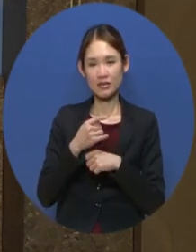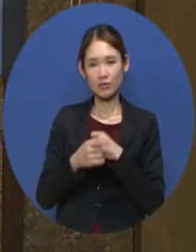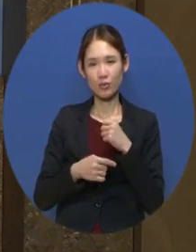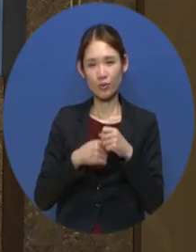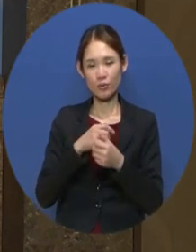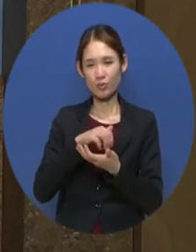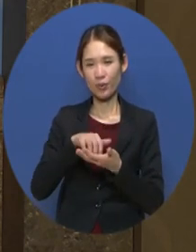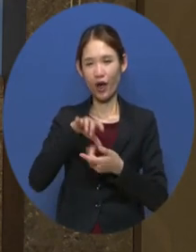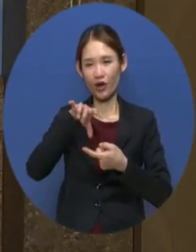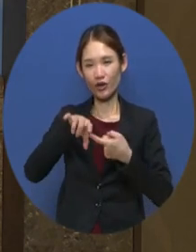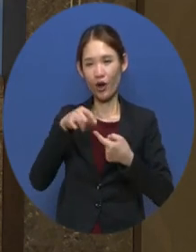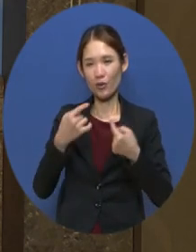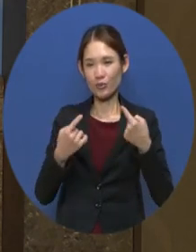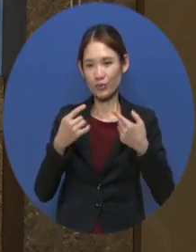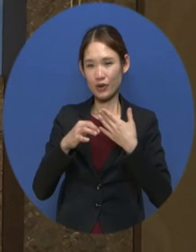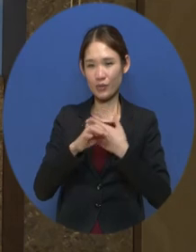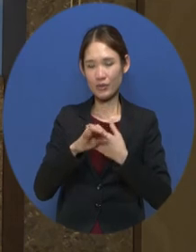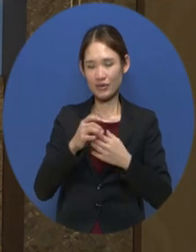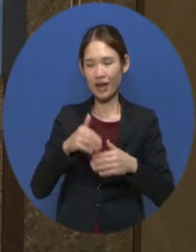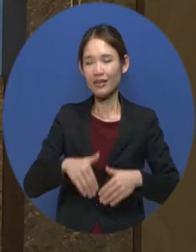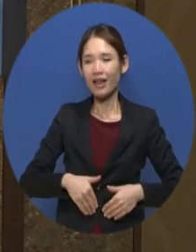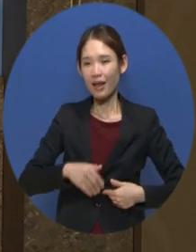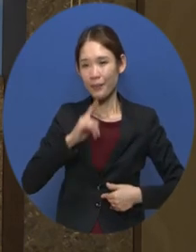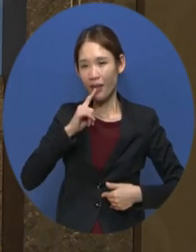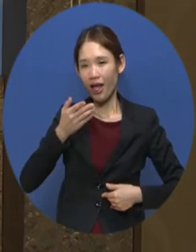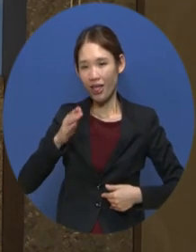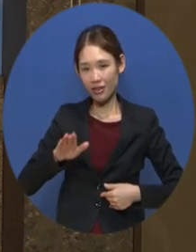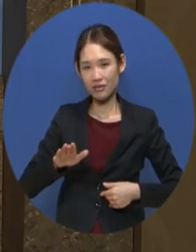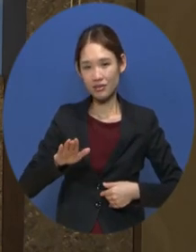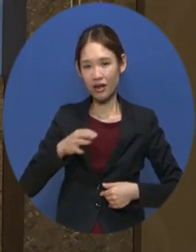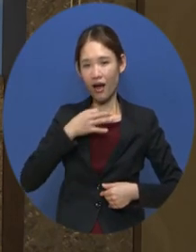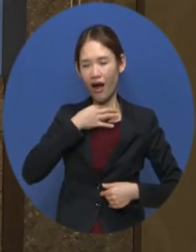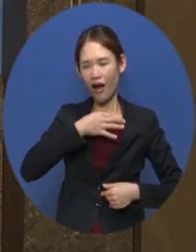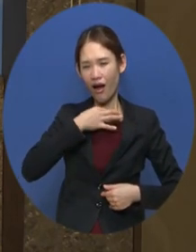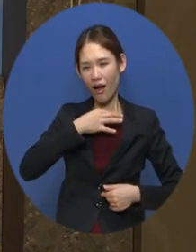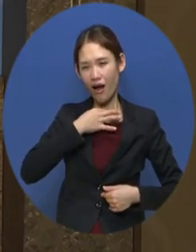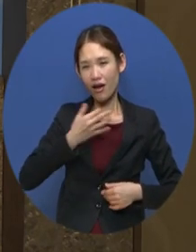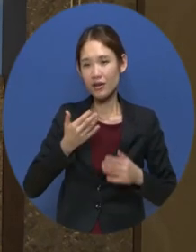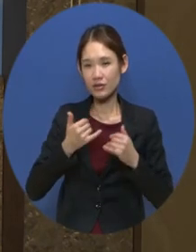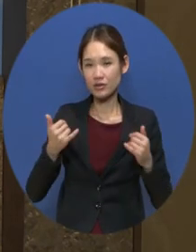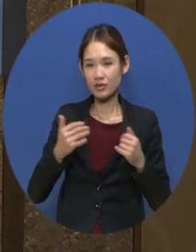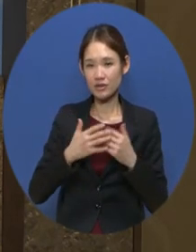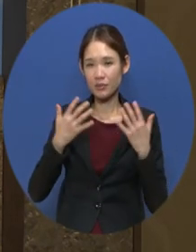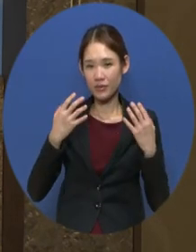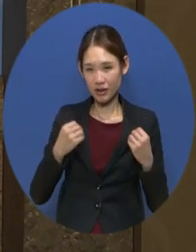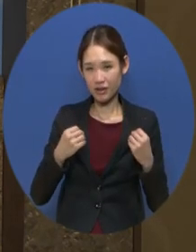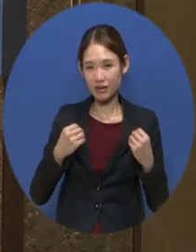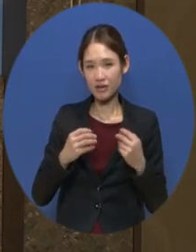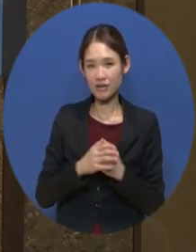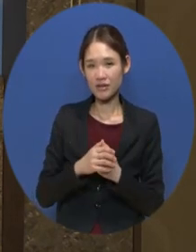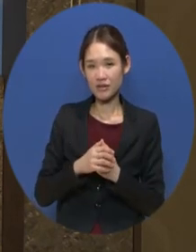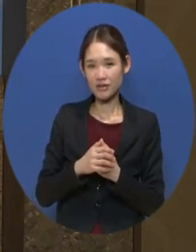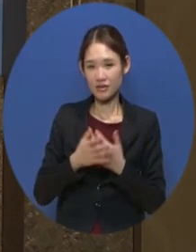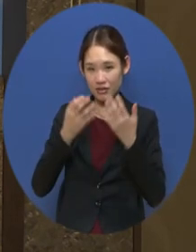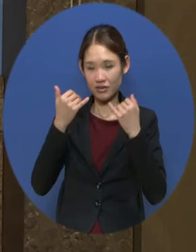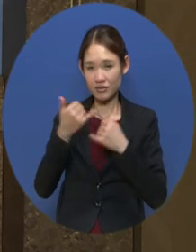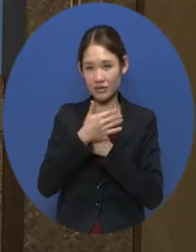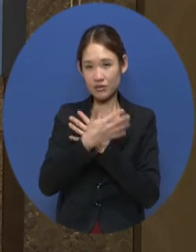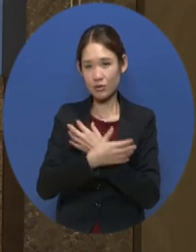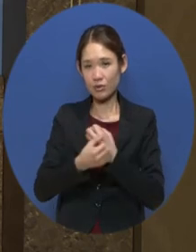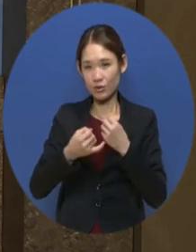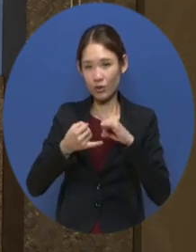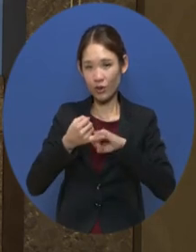평년에 비하면은 날씨가 많이 따뜻하다 그래요. 그럼에도 감기 환자들은 그 어느 때보다도 많으신 것 같아요. 그래서 우리